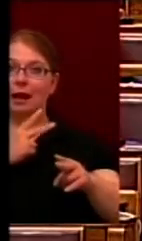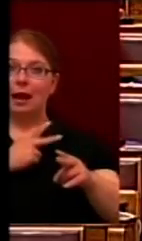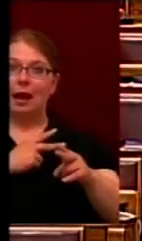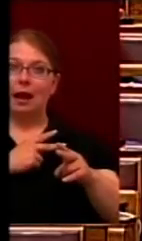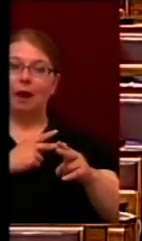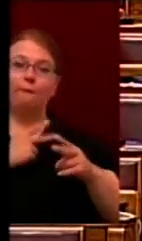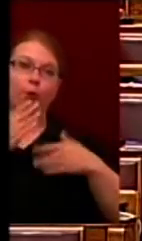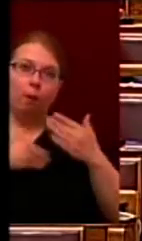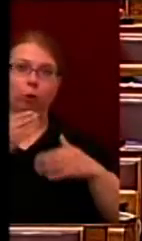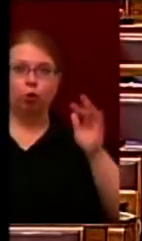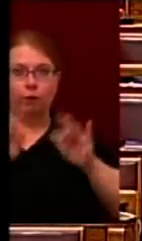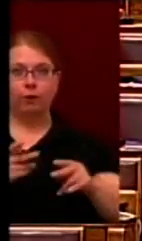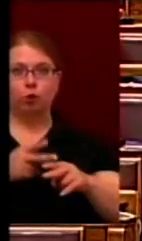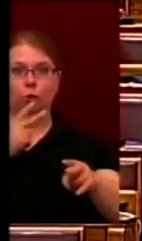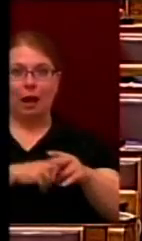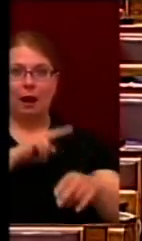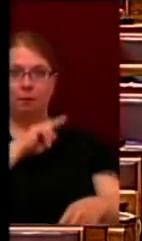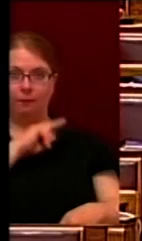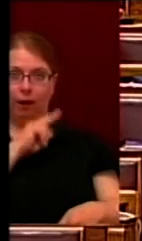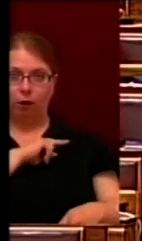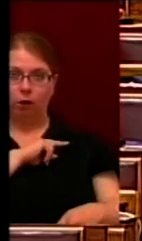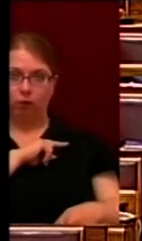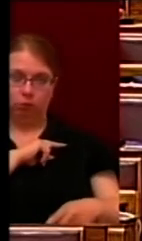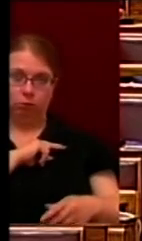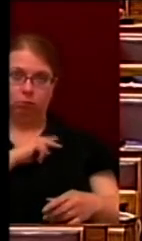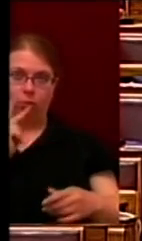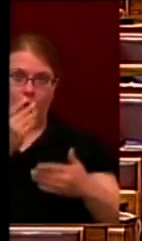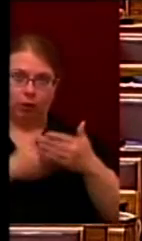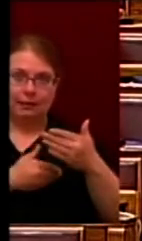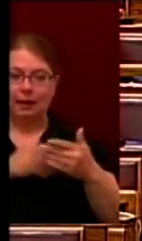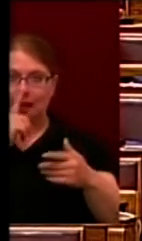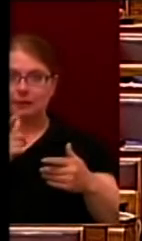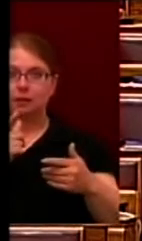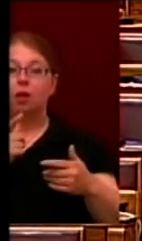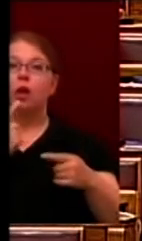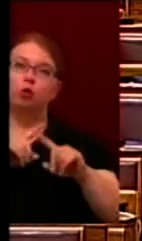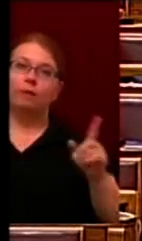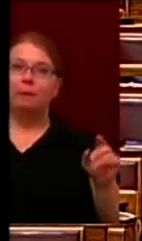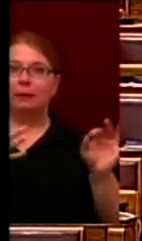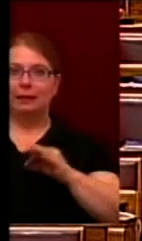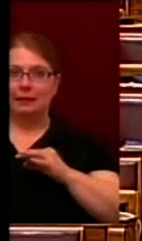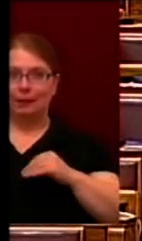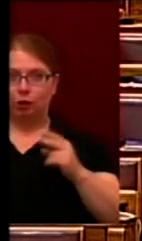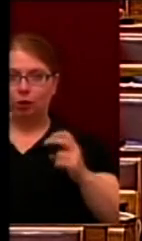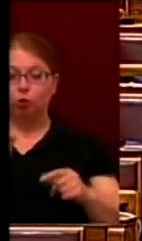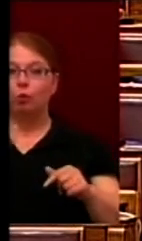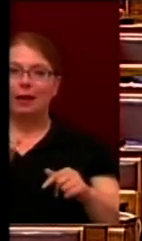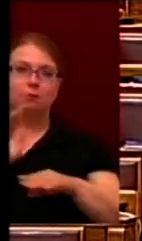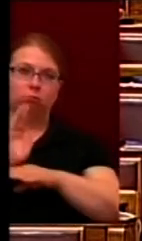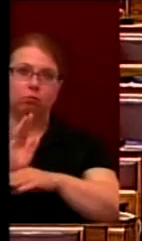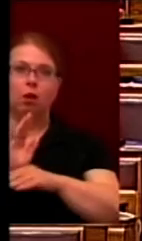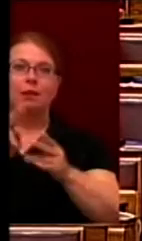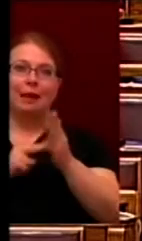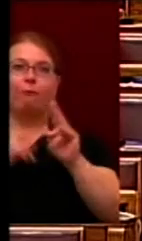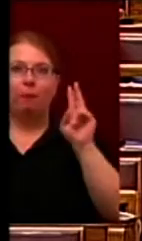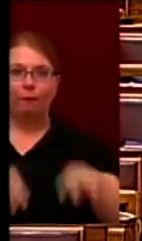folyamatosan frissülő állami feladatkatasztert vezetünk be, és további intézkedéseket is hozunk, amelyek biztosítéka annak, hogy ez a terv megvalósuljon, és mindenki